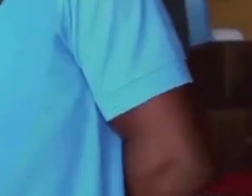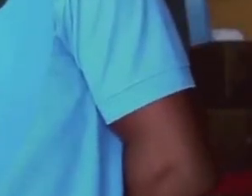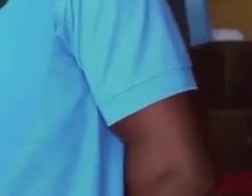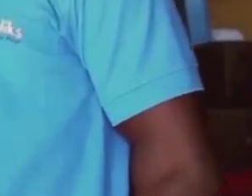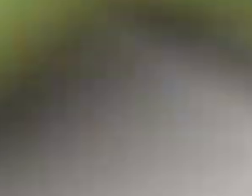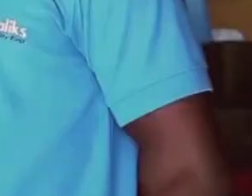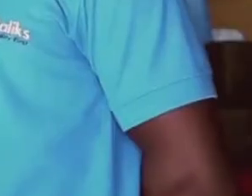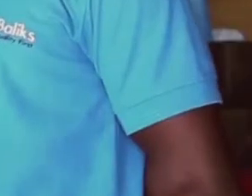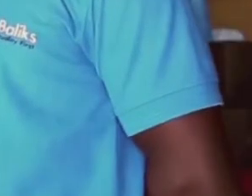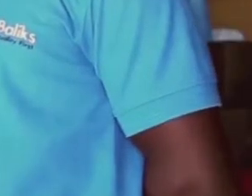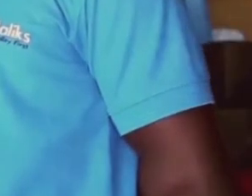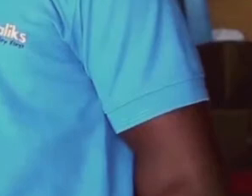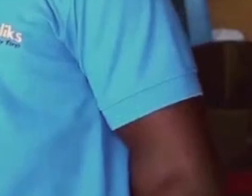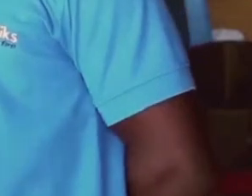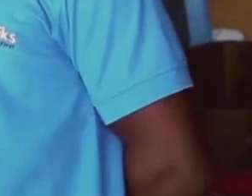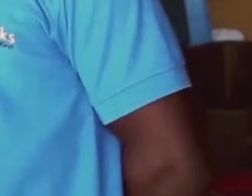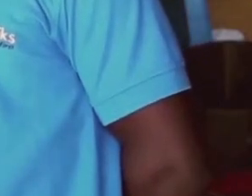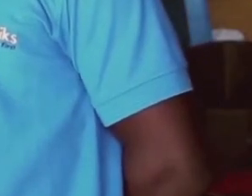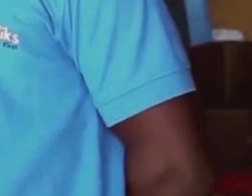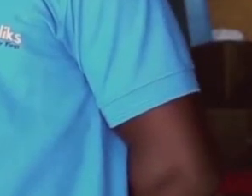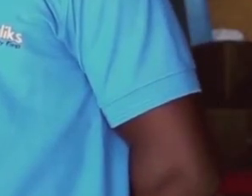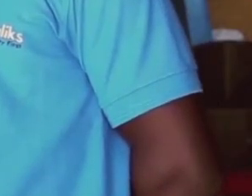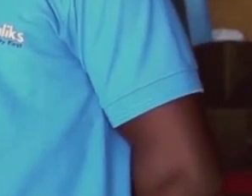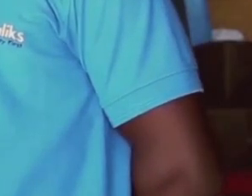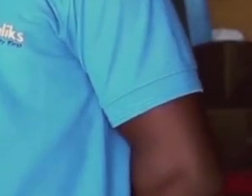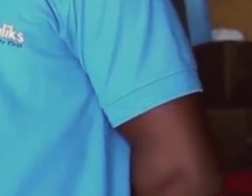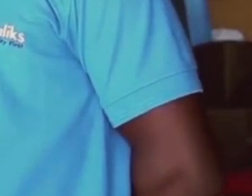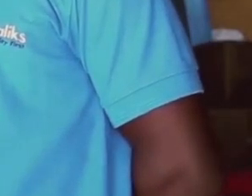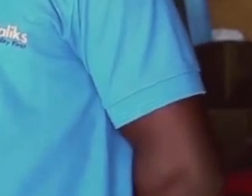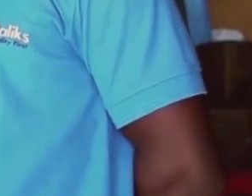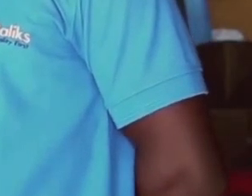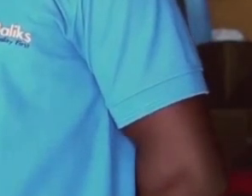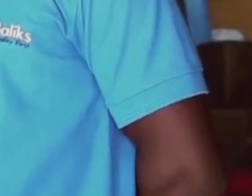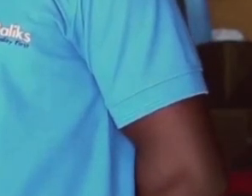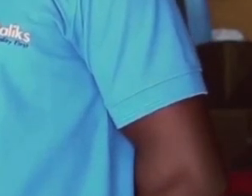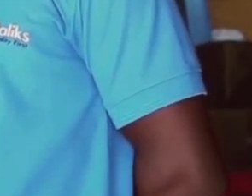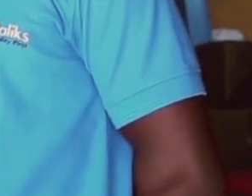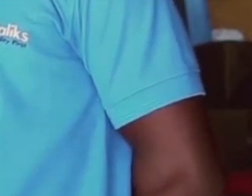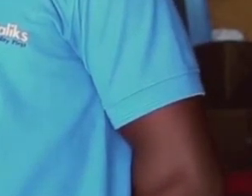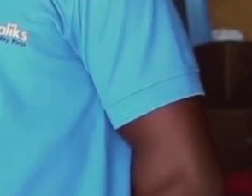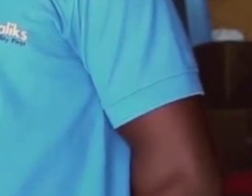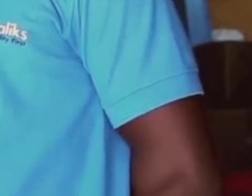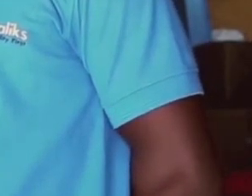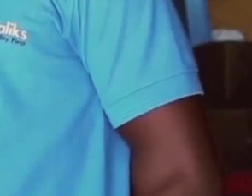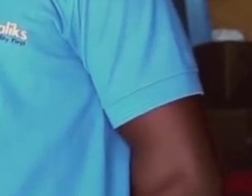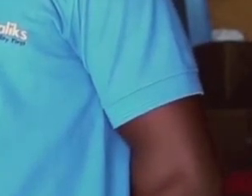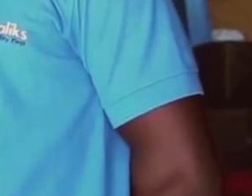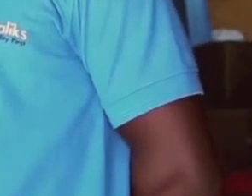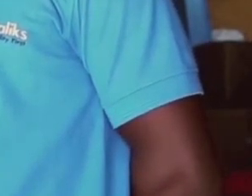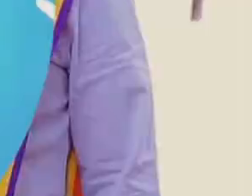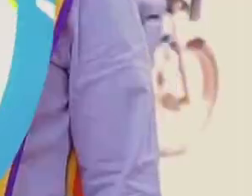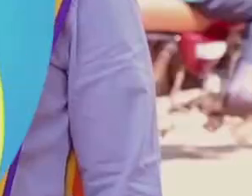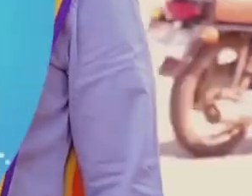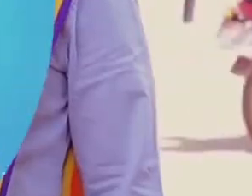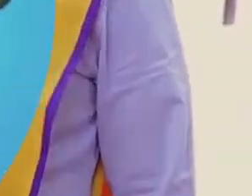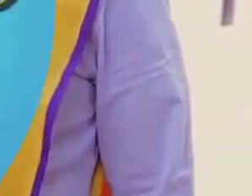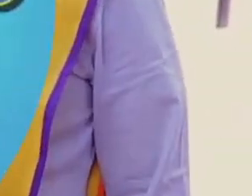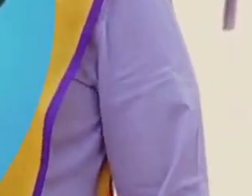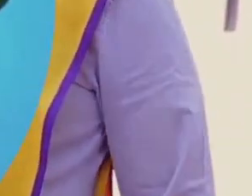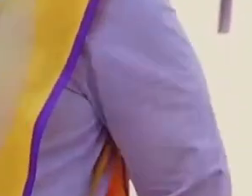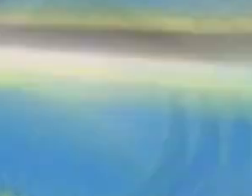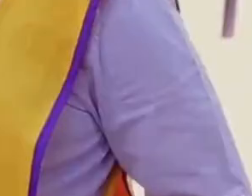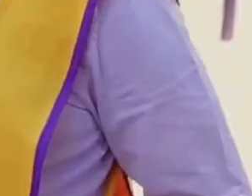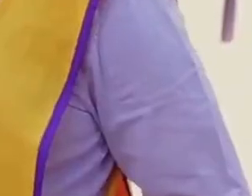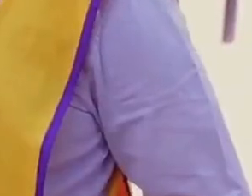Tini nambo jimani. Jimani. Osubya tini nambe ina mugaso. Ina mugaso kuyamba ku registeringa no kumonitoringa business iyo gwekola.